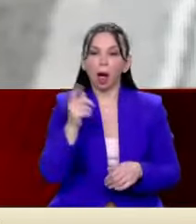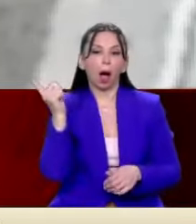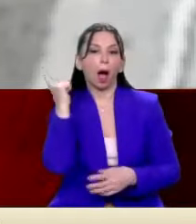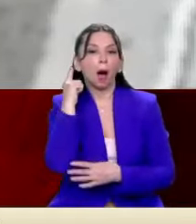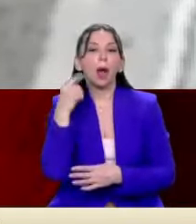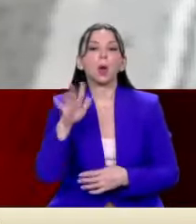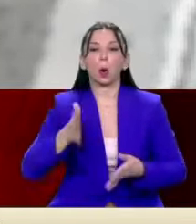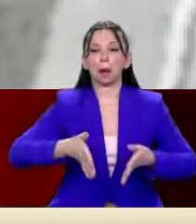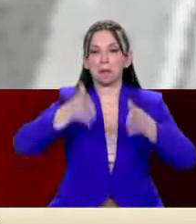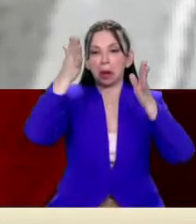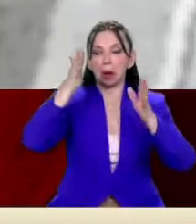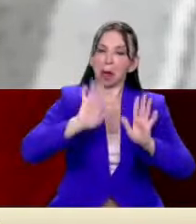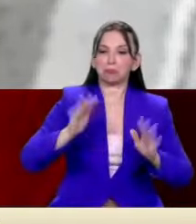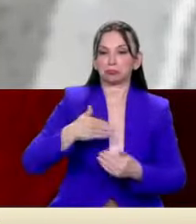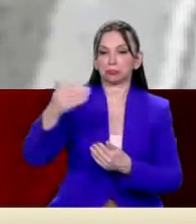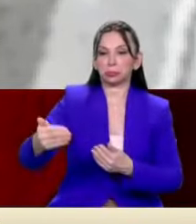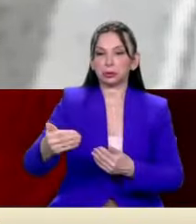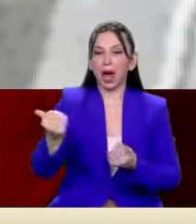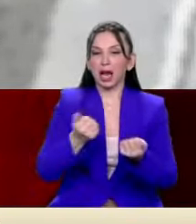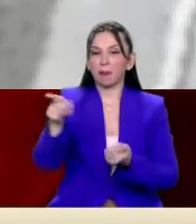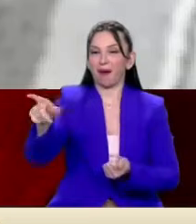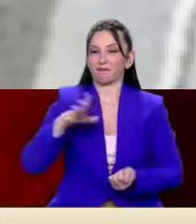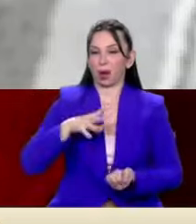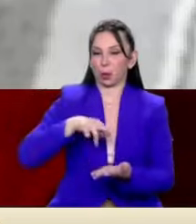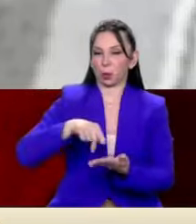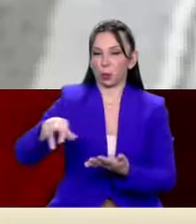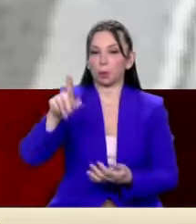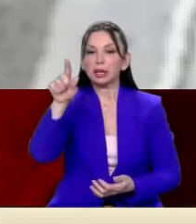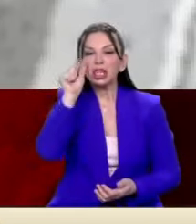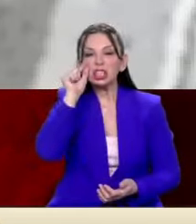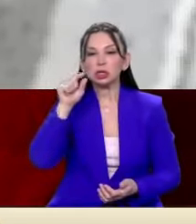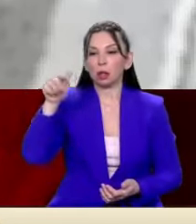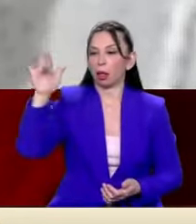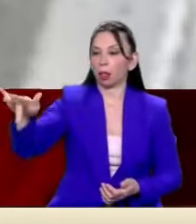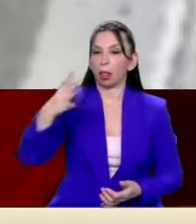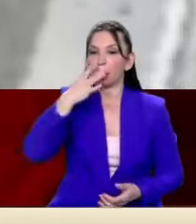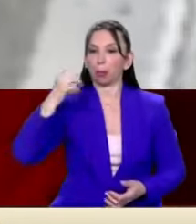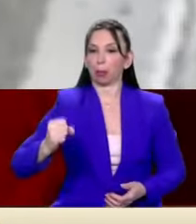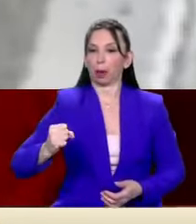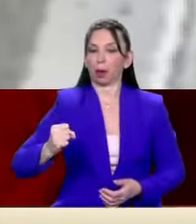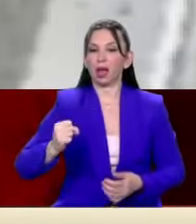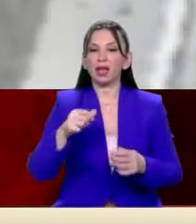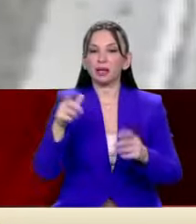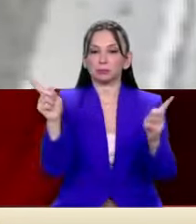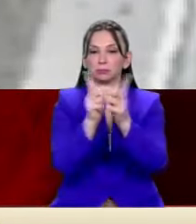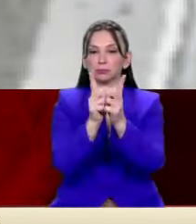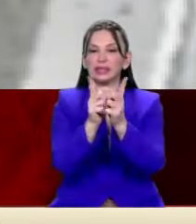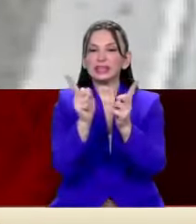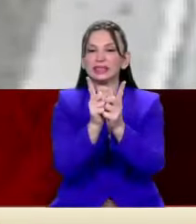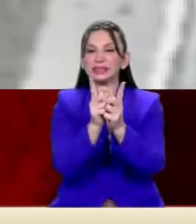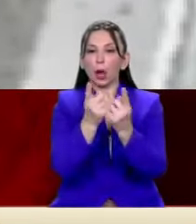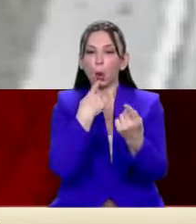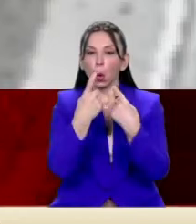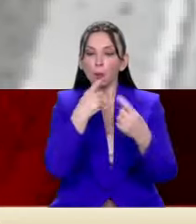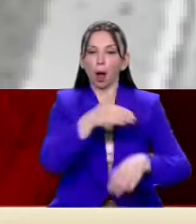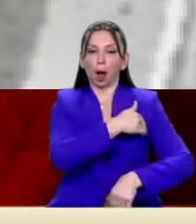binadan çıktı arabasına doğru ilerlemeye başladı Bir kişi onu bekliyordu aralarında kısa bir diyalog geçti Avukat arkasını